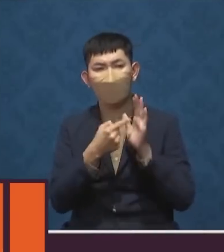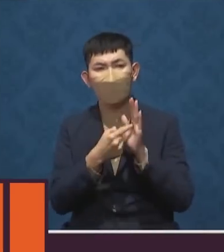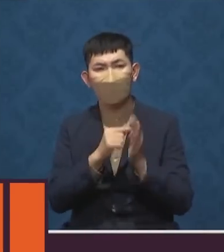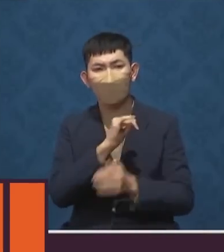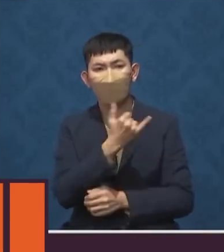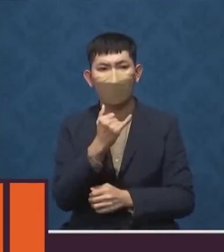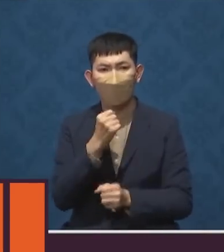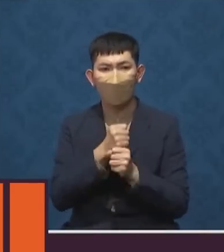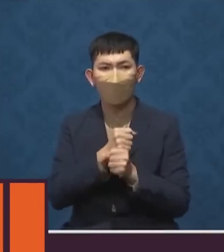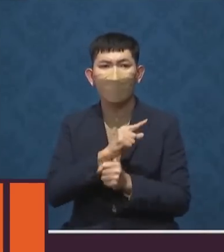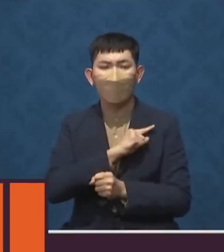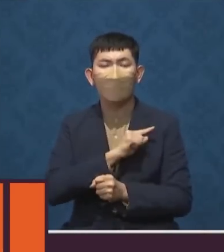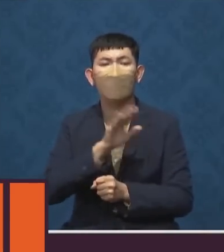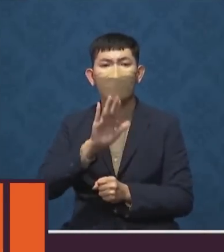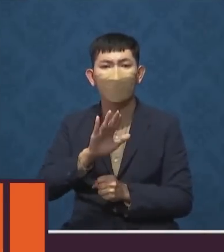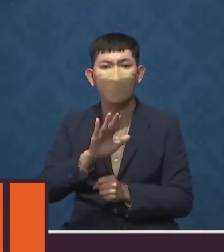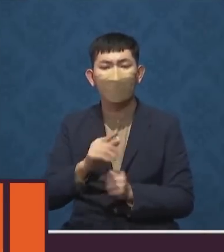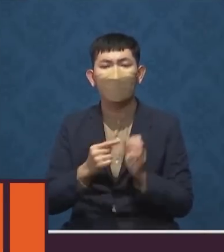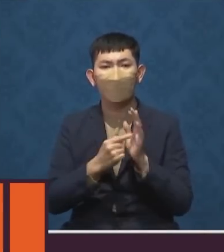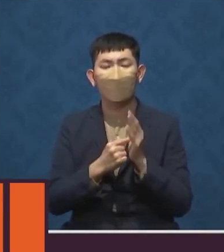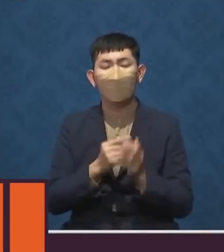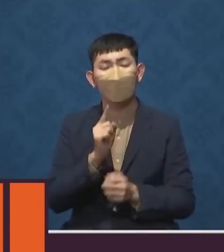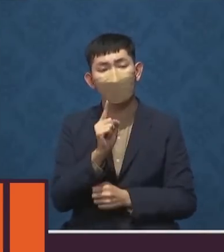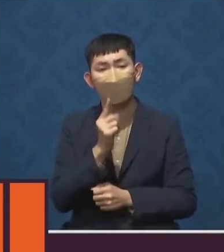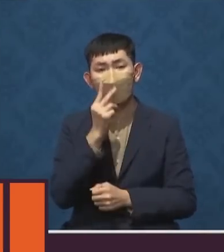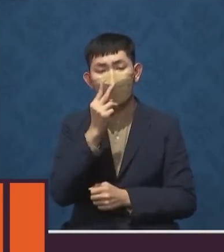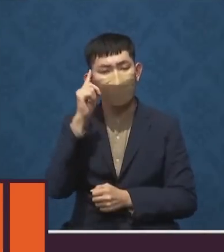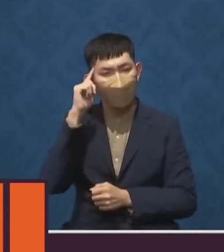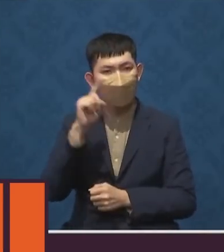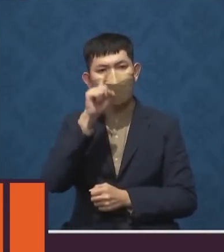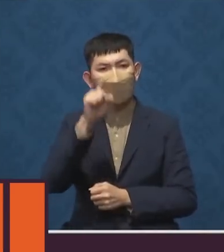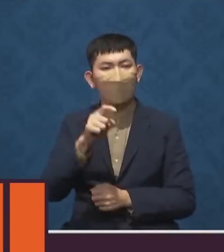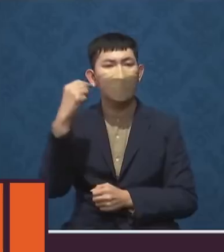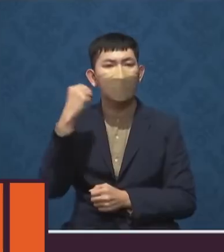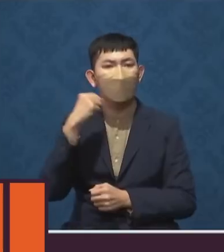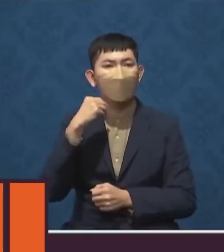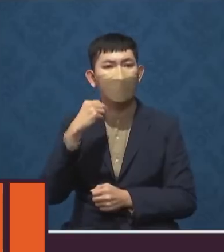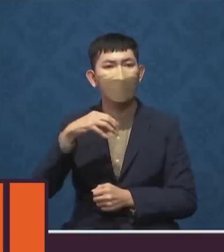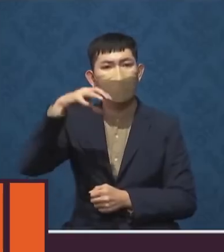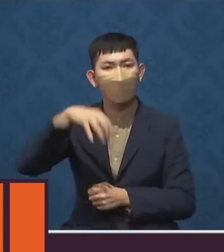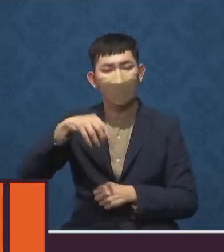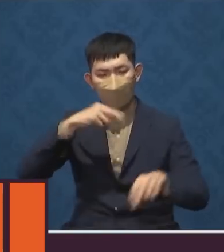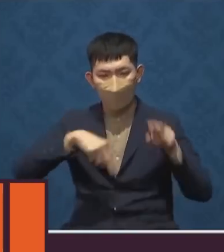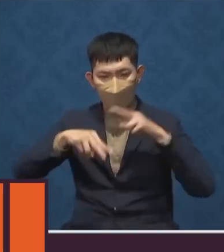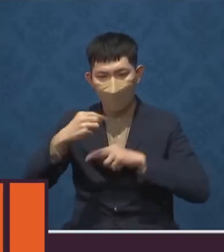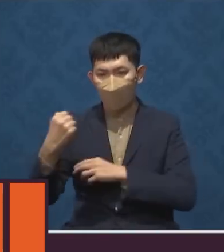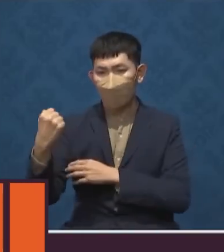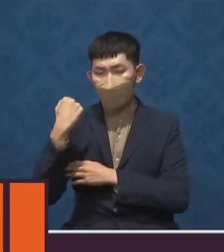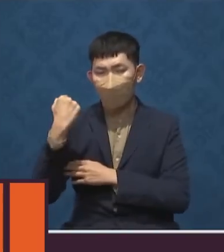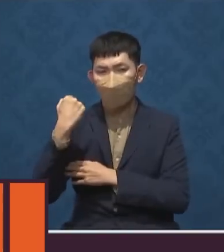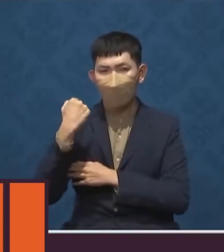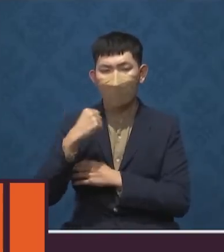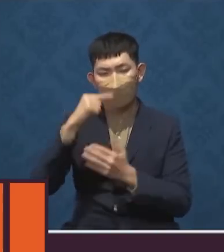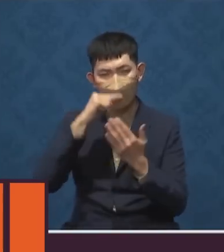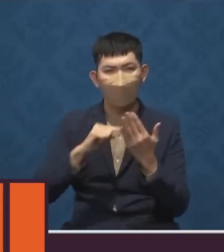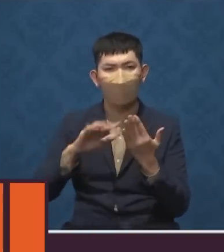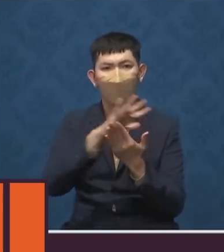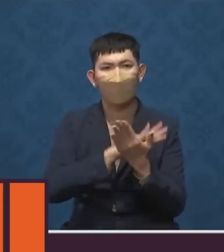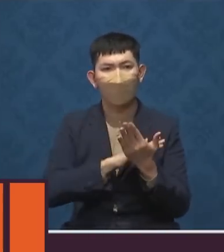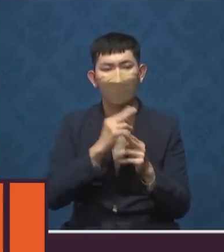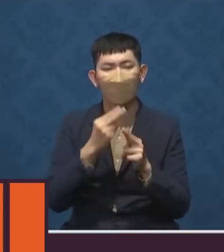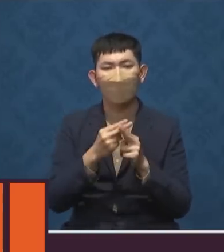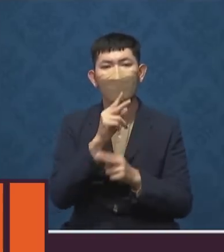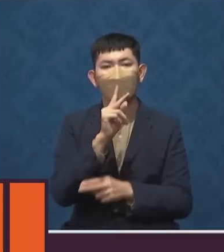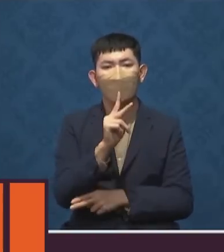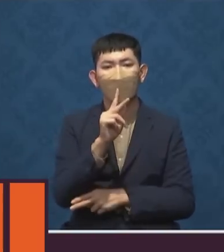หากหายมิตติหน่วยงานทคงหนไมพ้น การตงคถในรกษตดักลาวกคอกองอนวยการรัษา ความมนคง ภายในรกษณ์จัษ หอว ก.ร.ม.